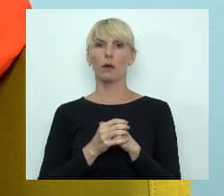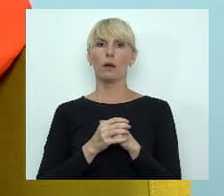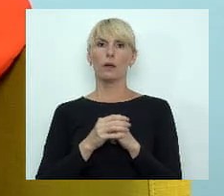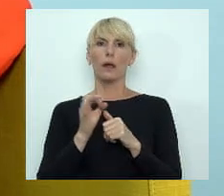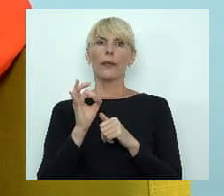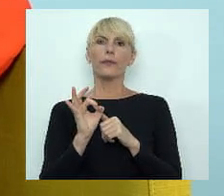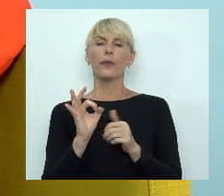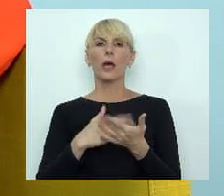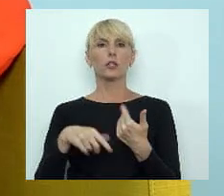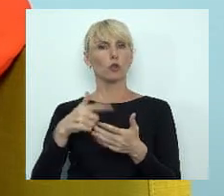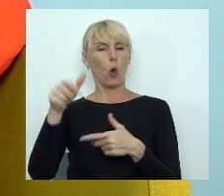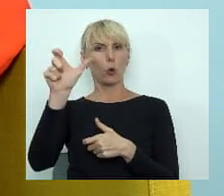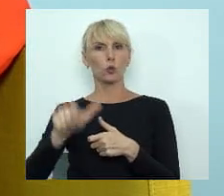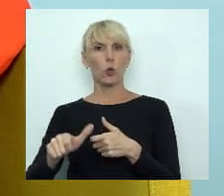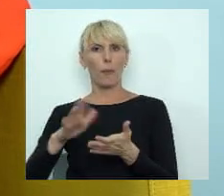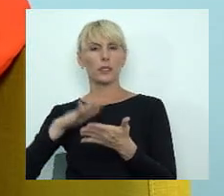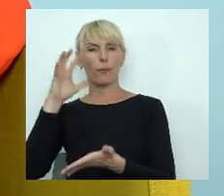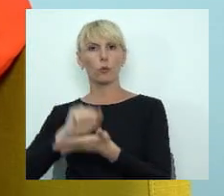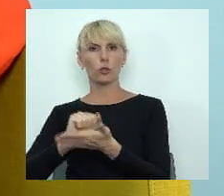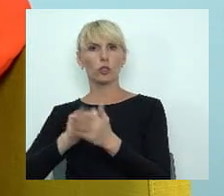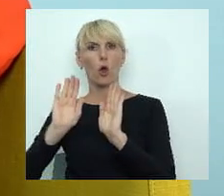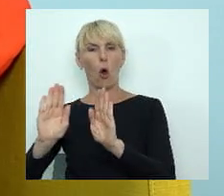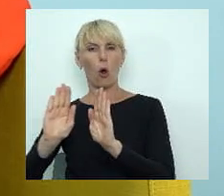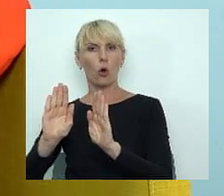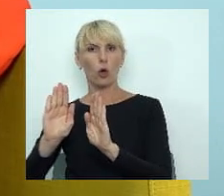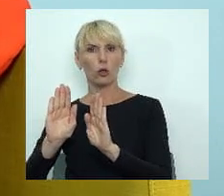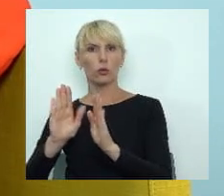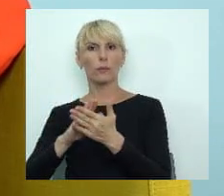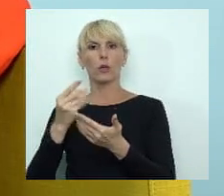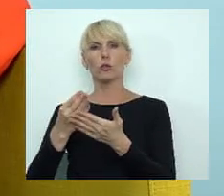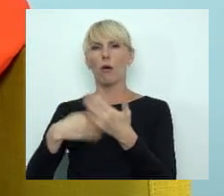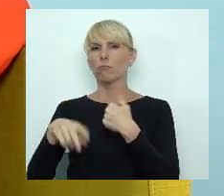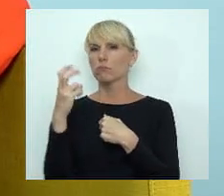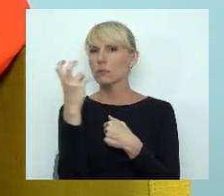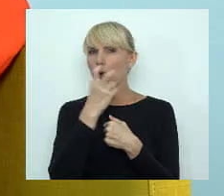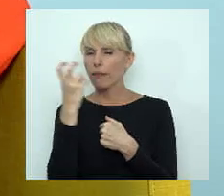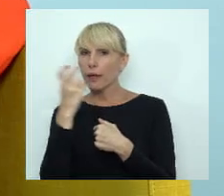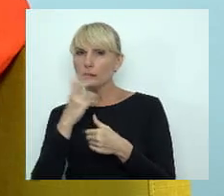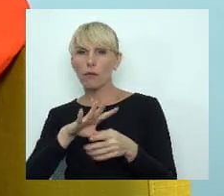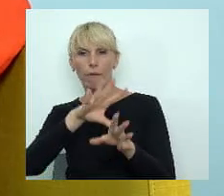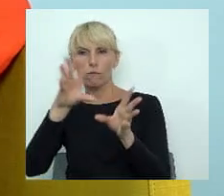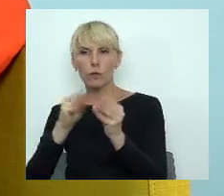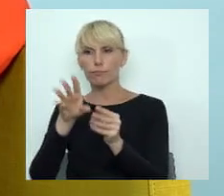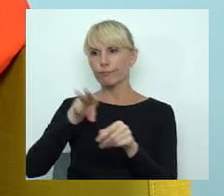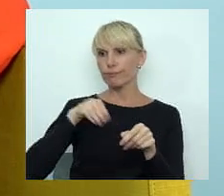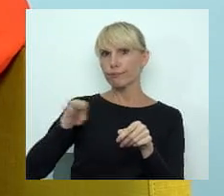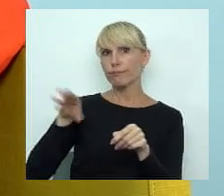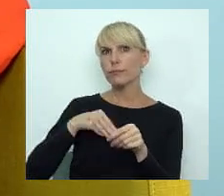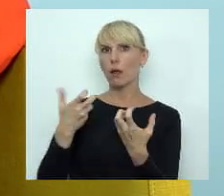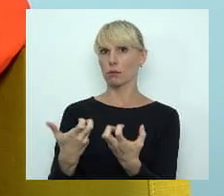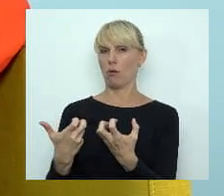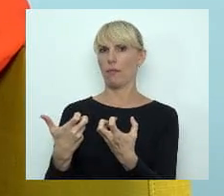osoby zajmujące się ochroną danych osobowych cieszą się dużym zainteresowaniem bardzo różnych podmiotów z jednej strony, ale z drugiej